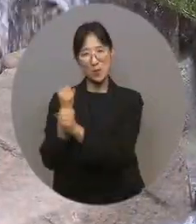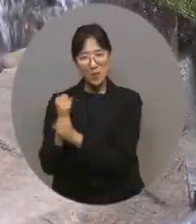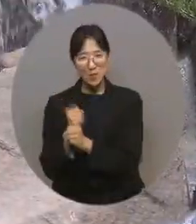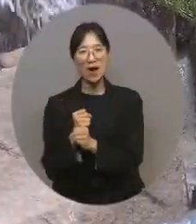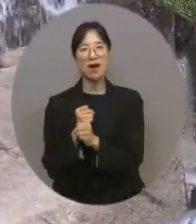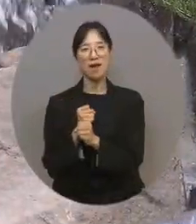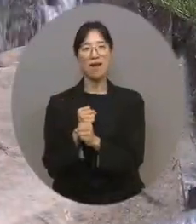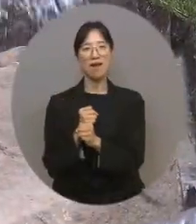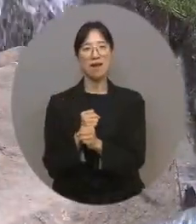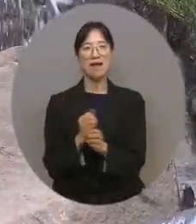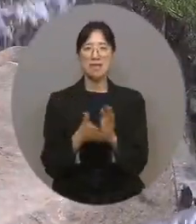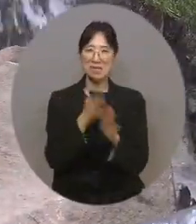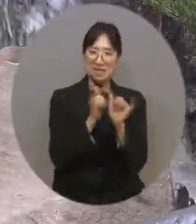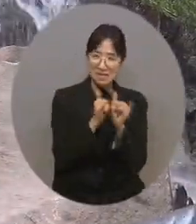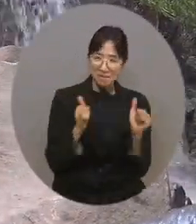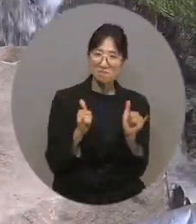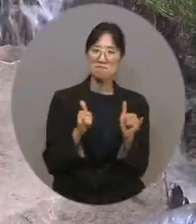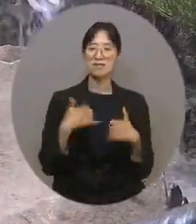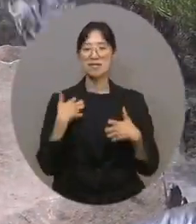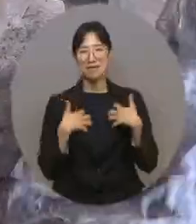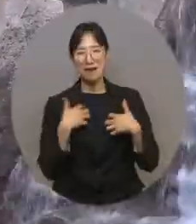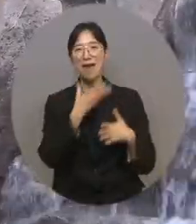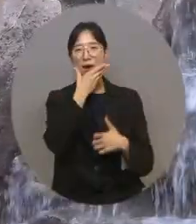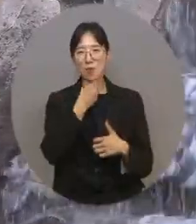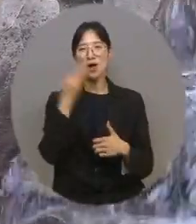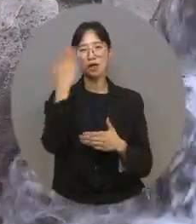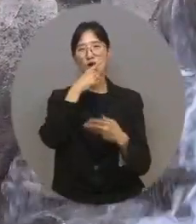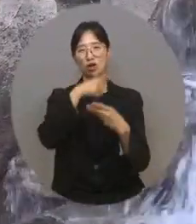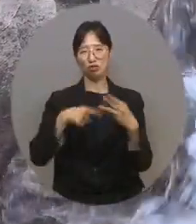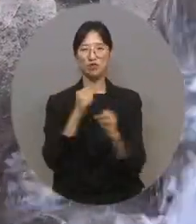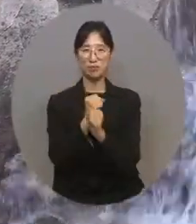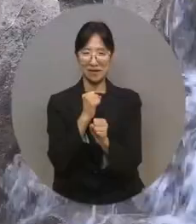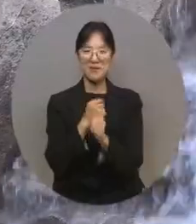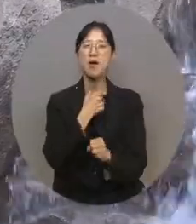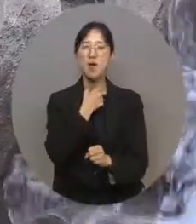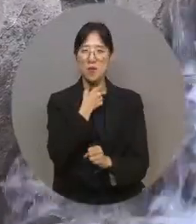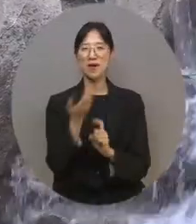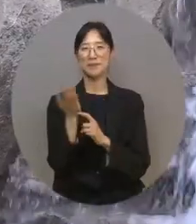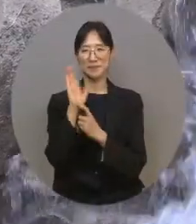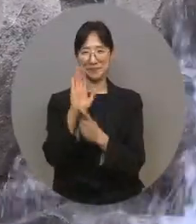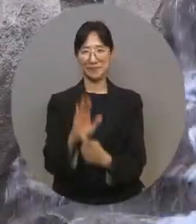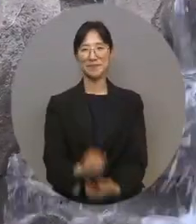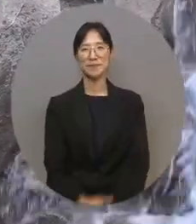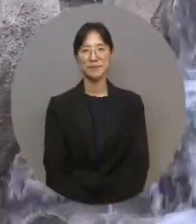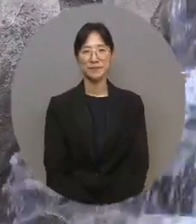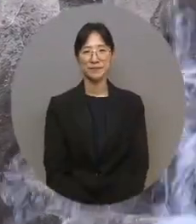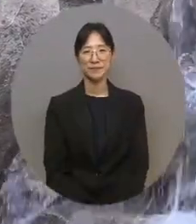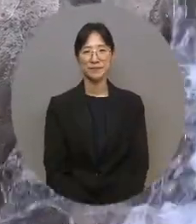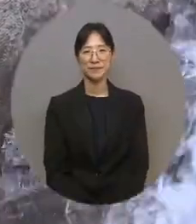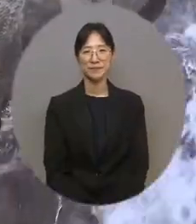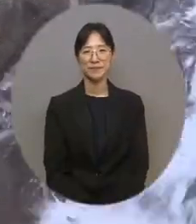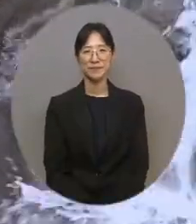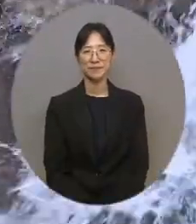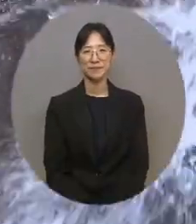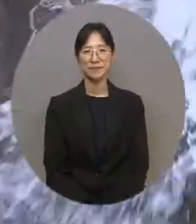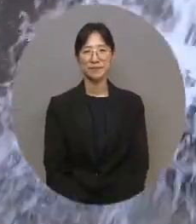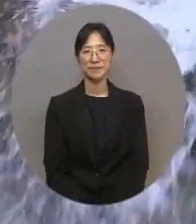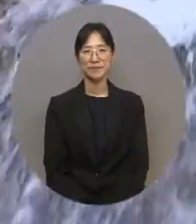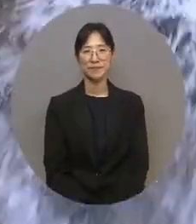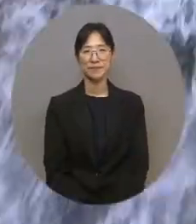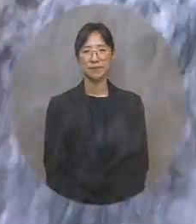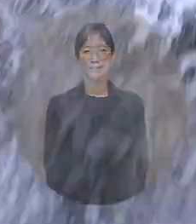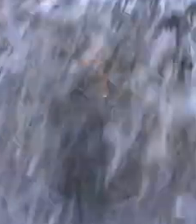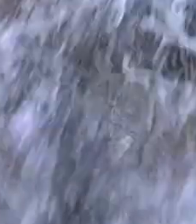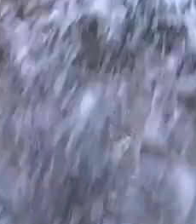더 많이 마련해 시민이 즐겁고 행복한 청주를 만들어 가겠다고 말했습니다. 복지TV